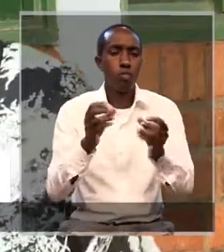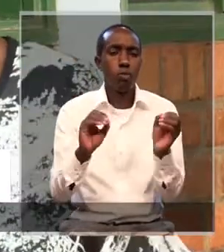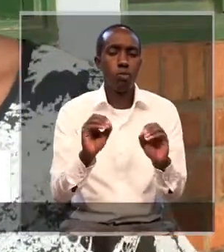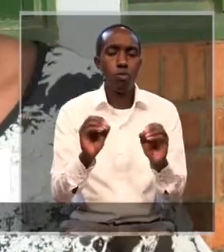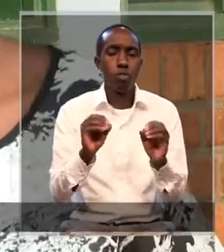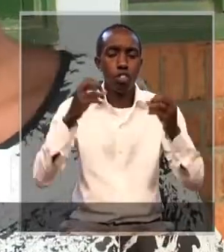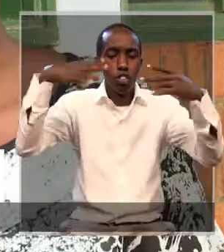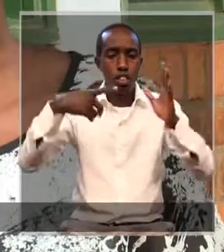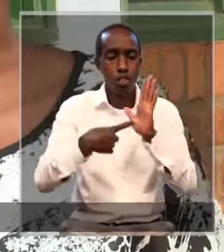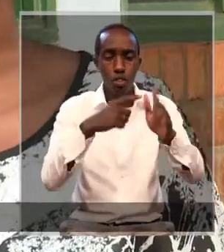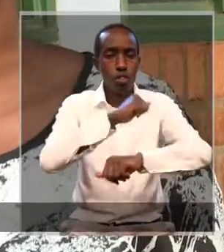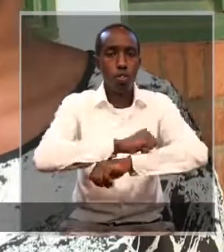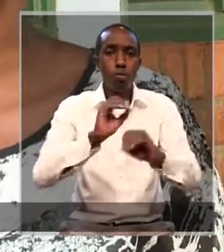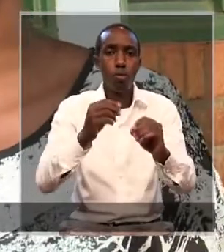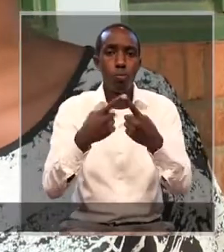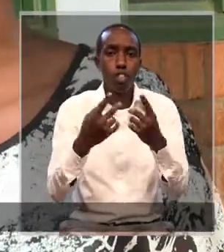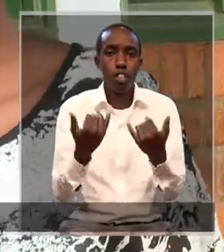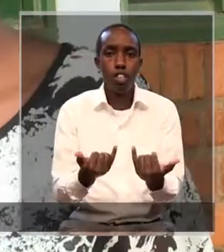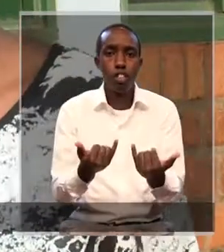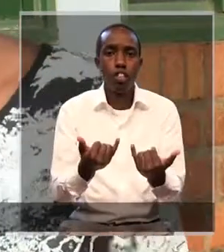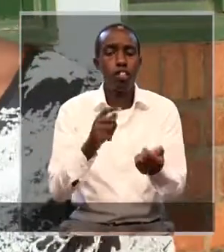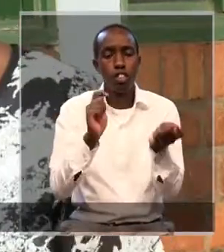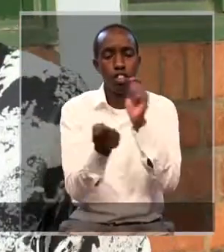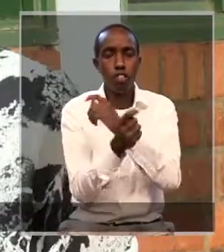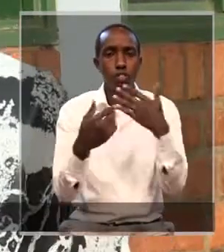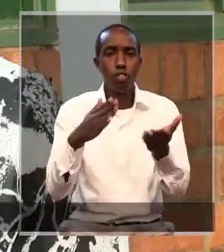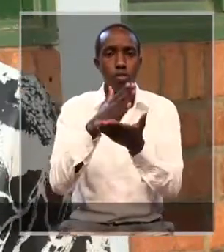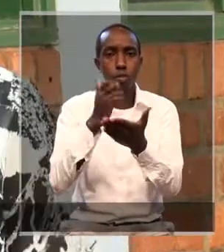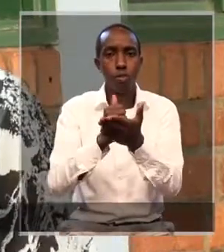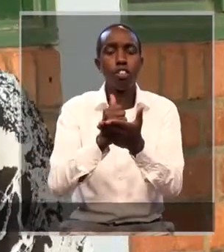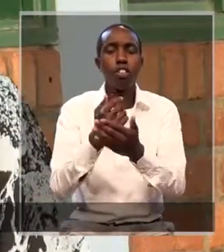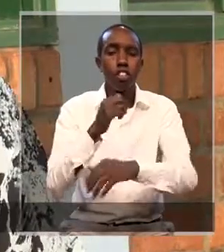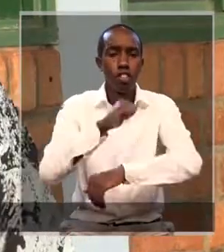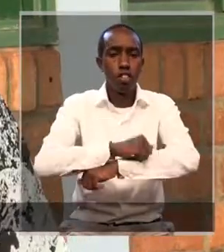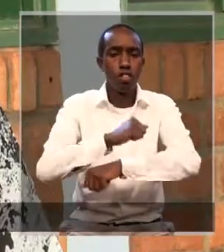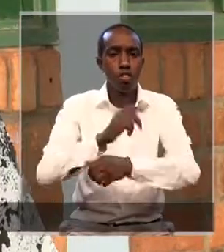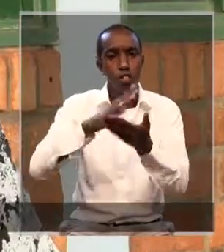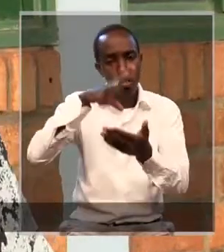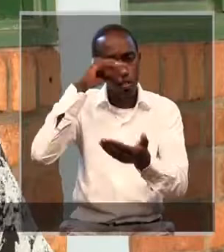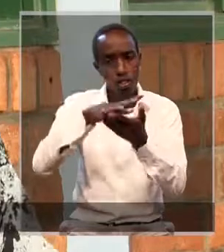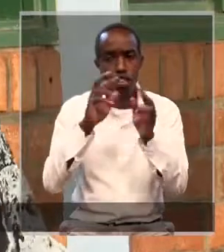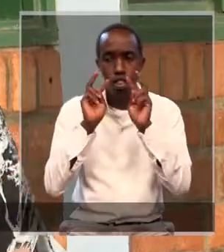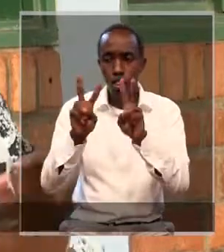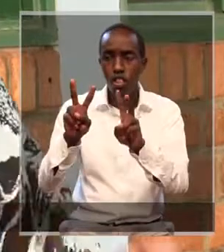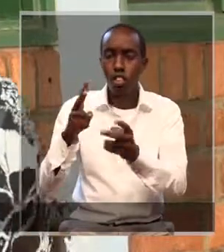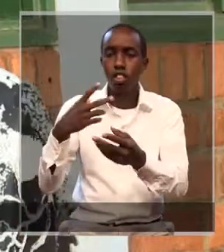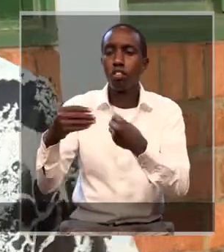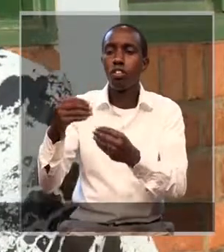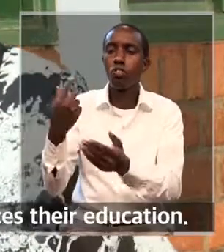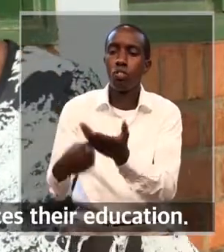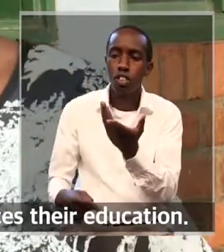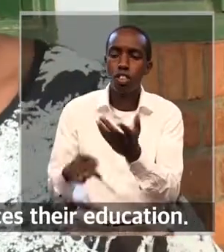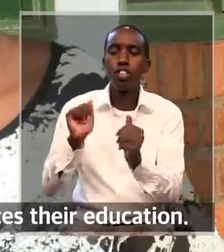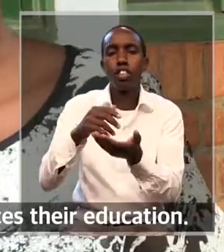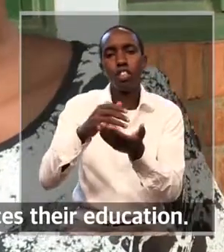bikoresho bigaragara bereka abana. Ubu ngubu rero byahindutse kuko abana basigaye biga bareba izo